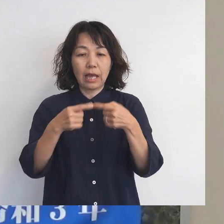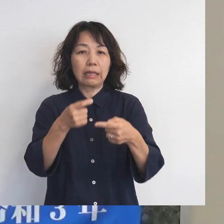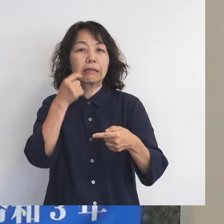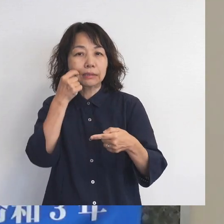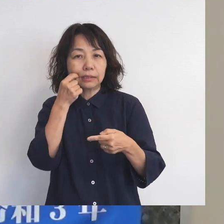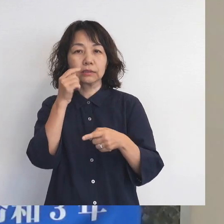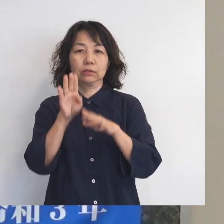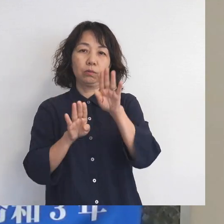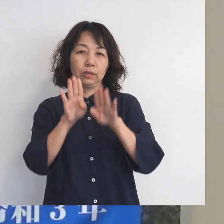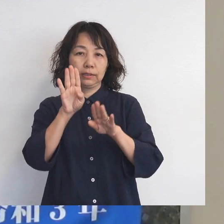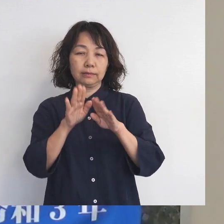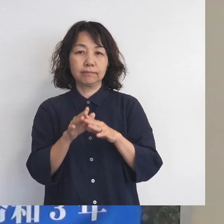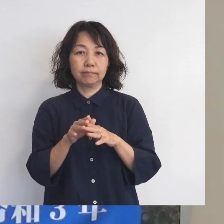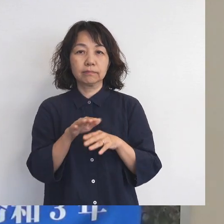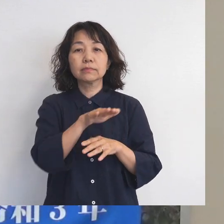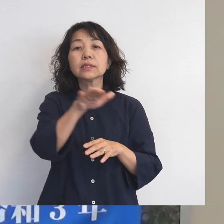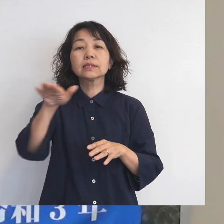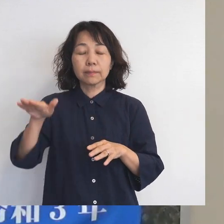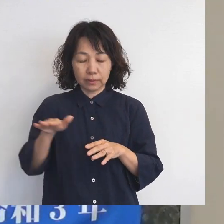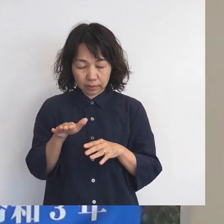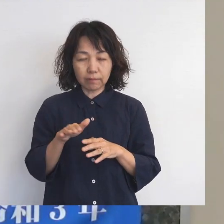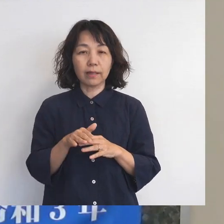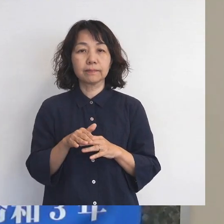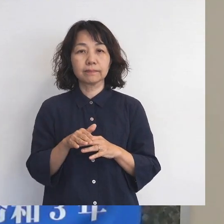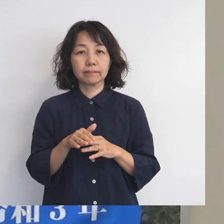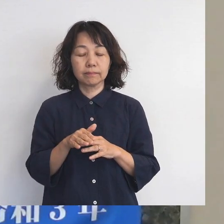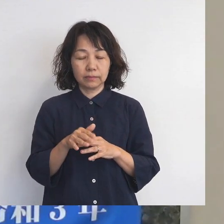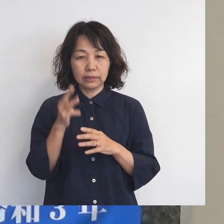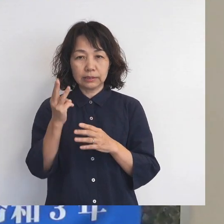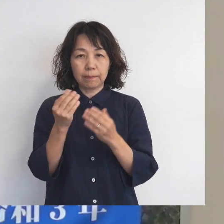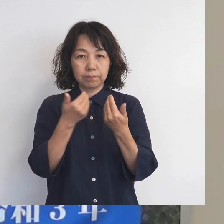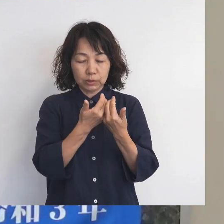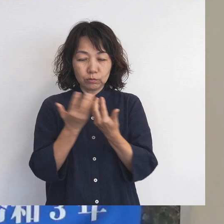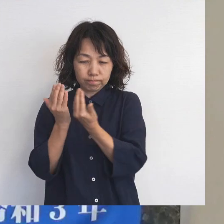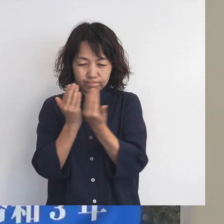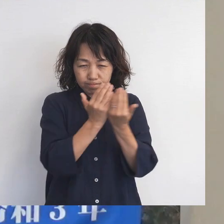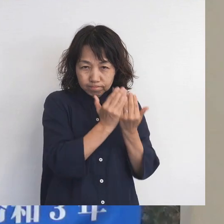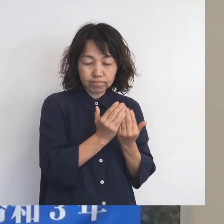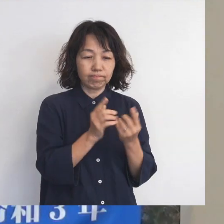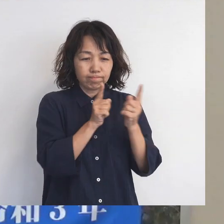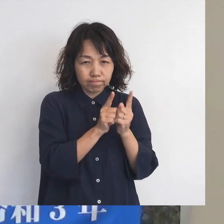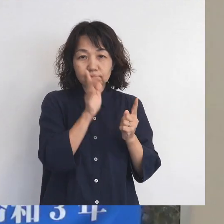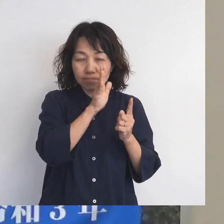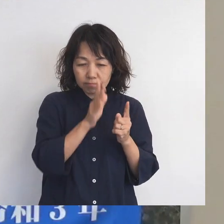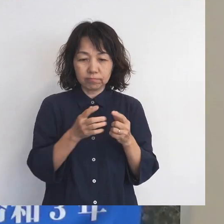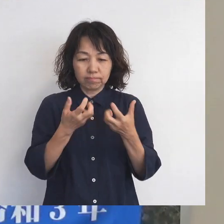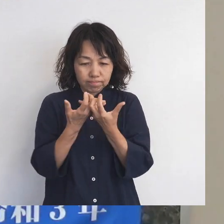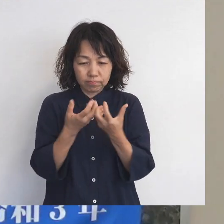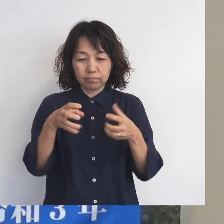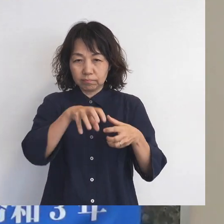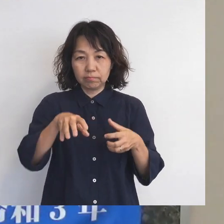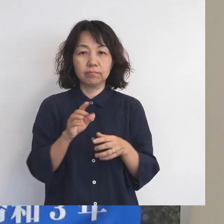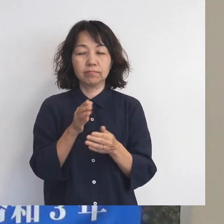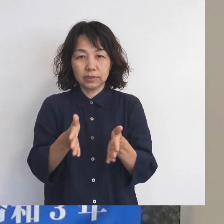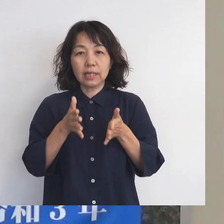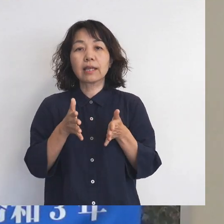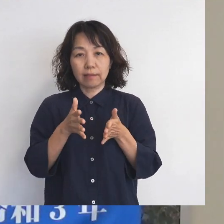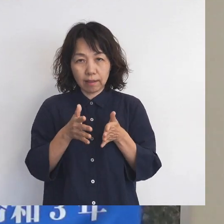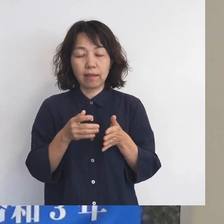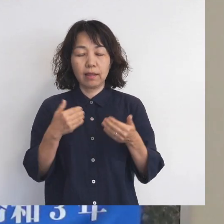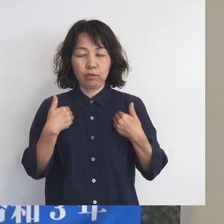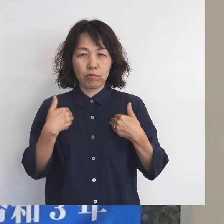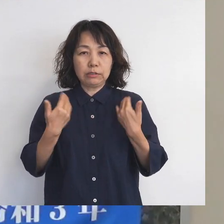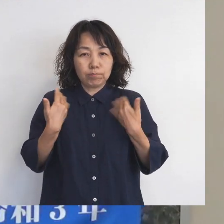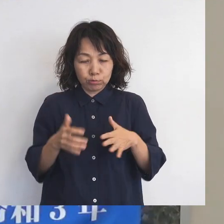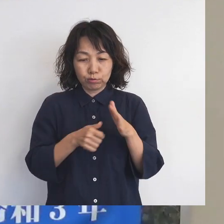っています。どうか市民の皆様には3密を避け、不要不急の外出自粛を徹底すると